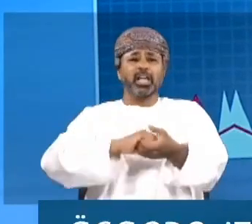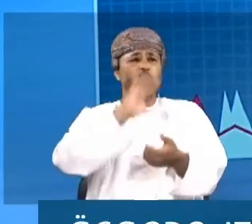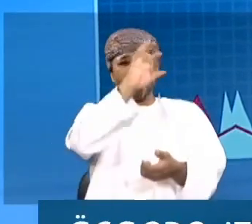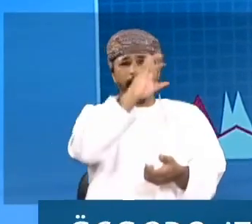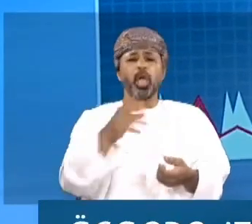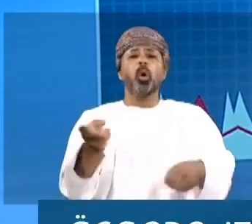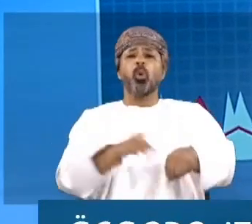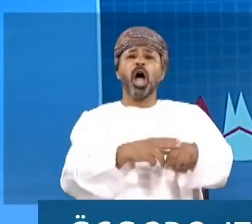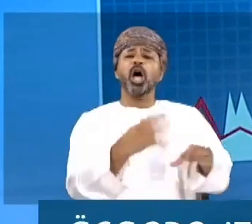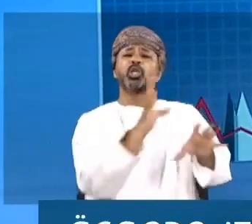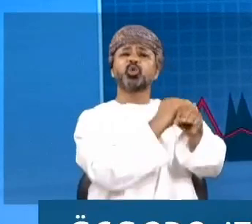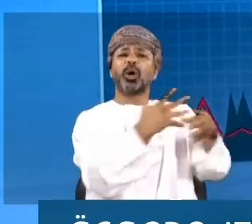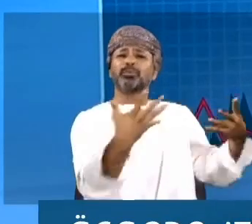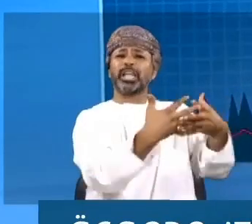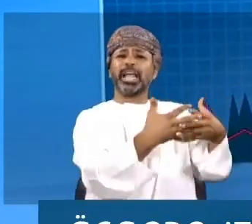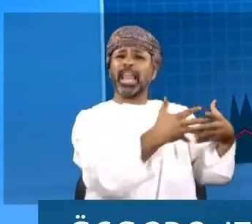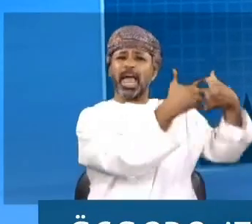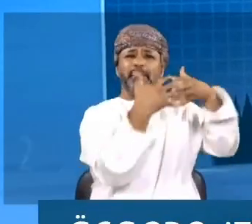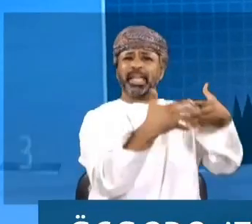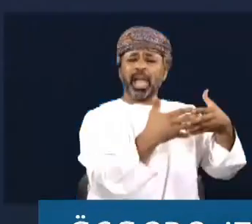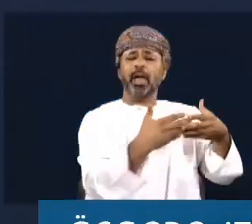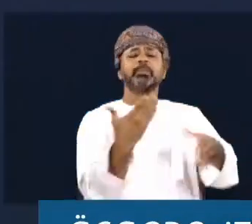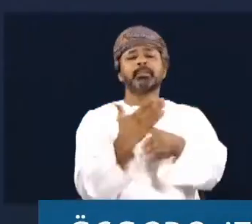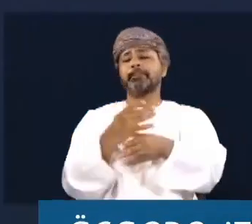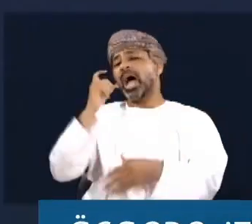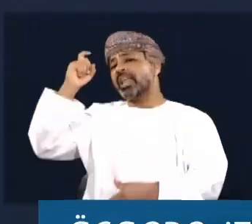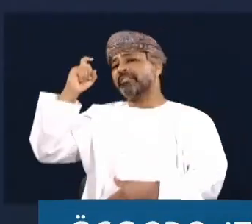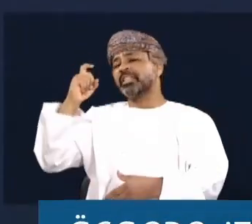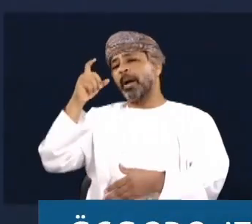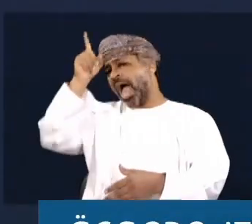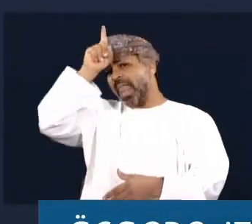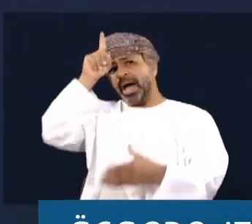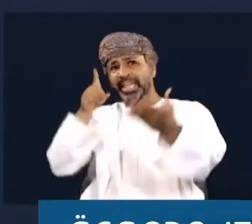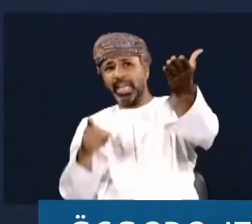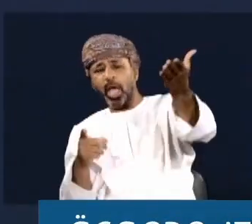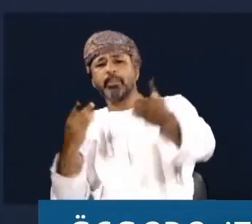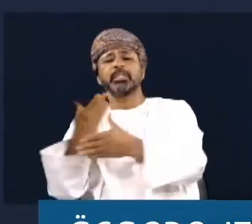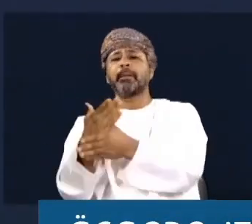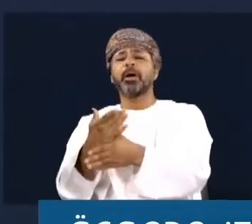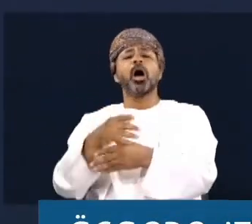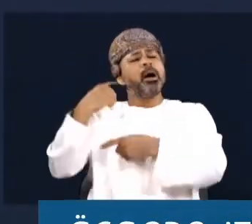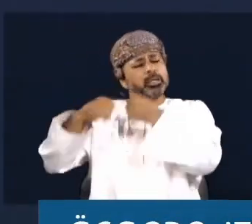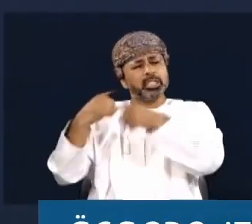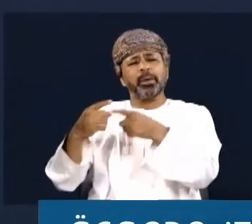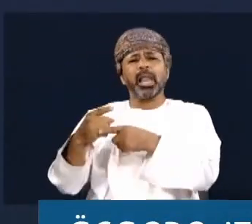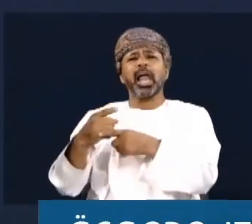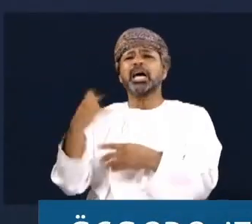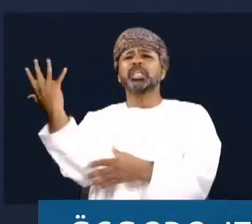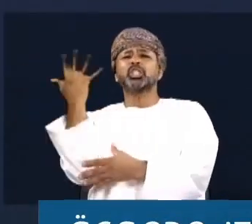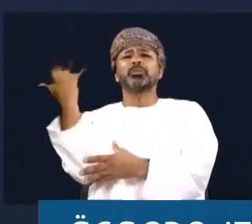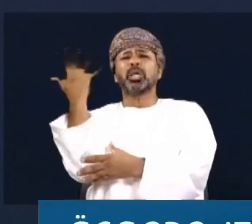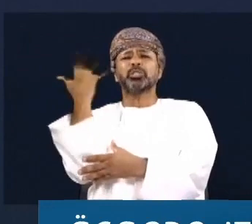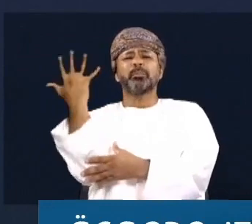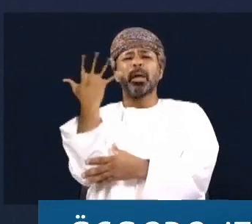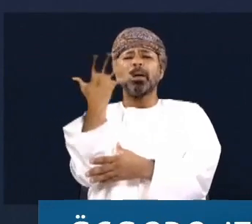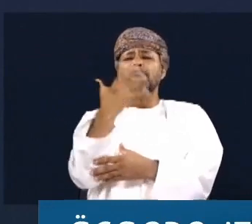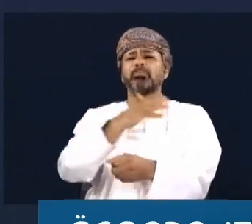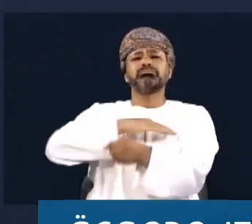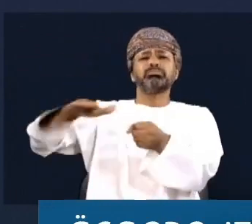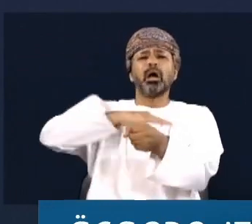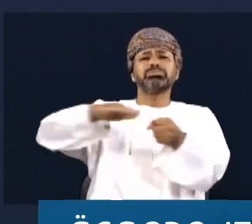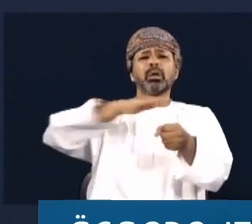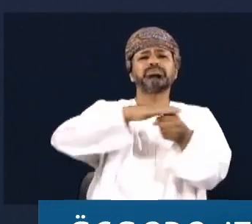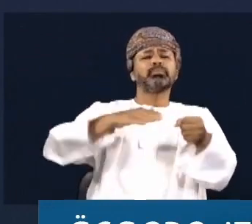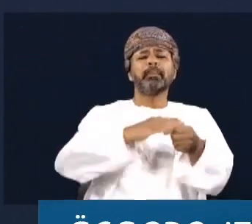لأمريكا الجنوبية. ميركل أرجعت سبب الرفض إلى ما وصفته باستمرار إزالة الغابات المطيرة في بعض دول أمريكا